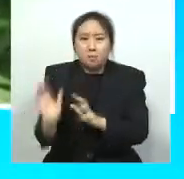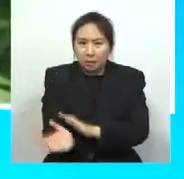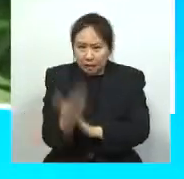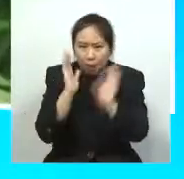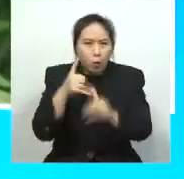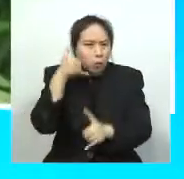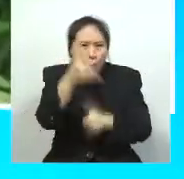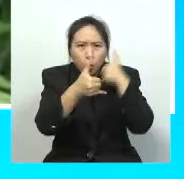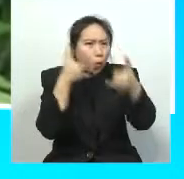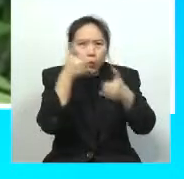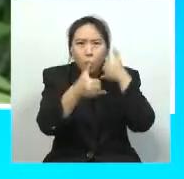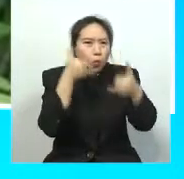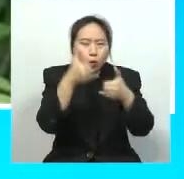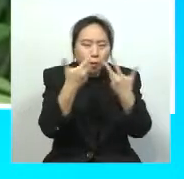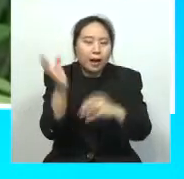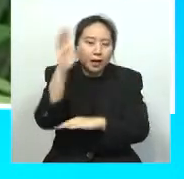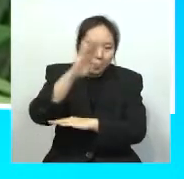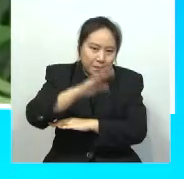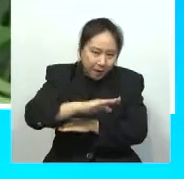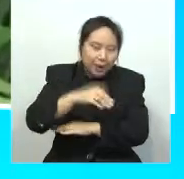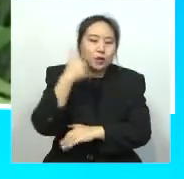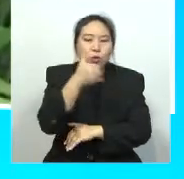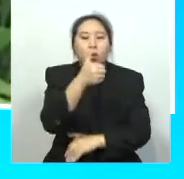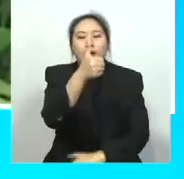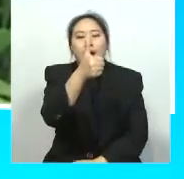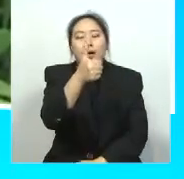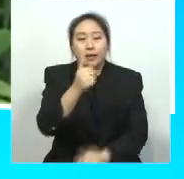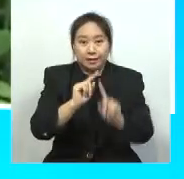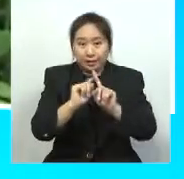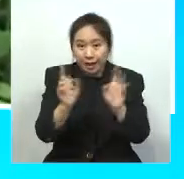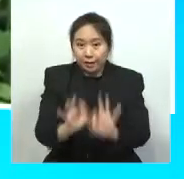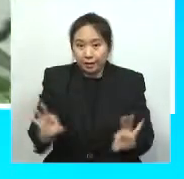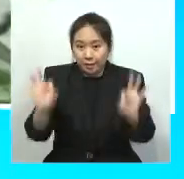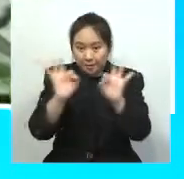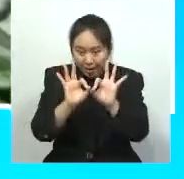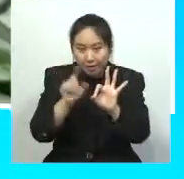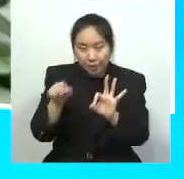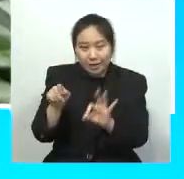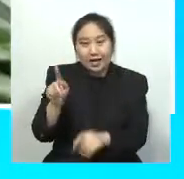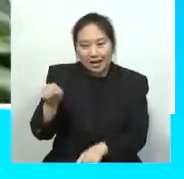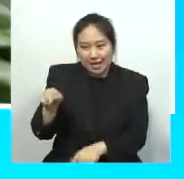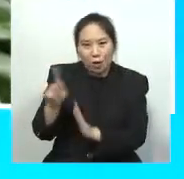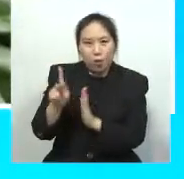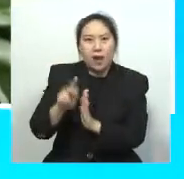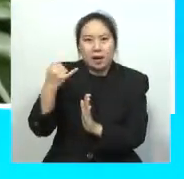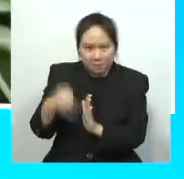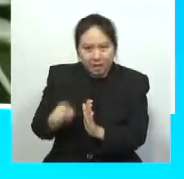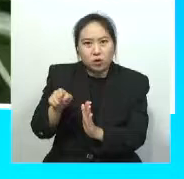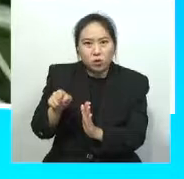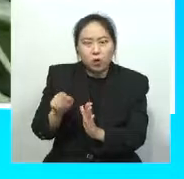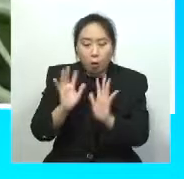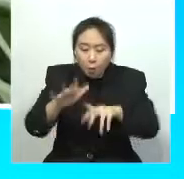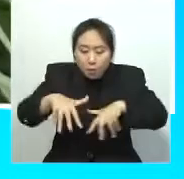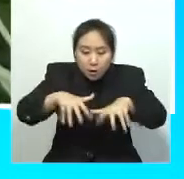นโทรไปจนระบบล่มแต่ว่าพอช่วงบ่ายมาใช้งานได้แล้วนะครับ แต่ว่าต้องย้ำคุณผู้ชมอีกครั้งนึงนะคะว่ากัญชายังเป็นสิ่งผิดกฎหมายประชาชนทั่ว